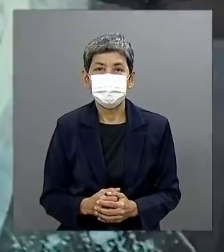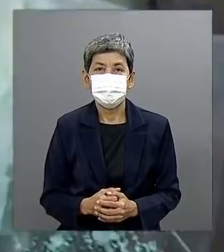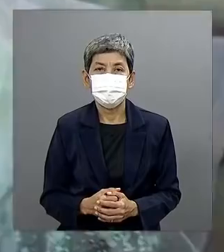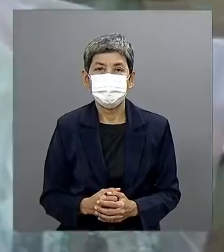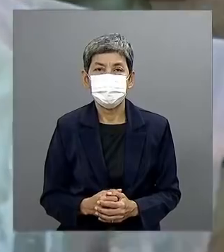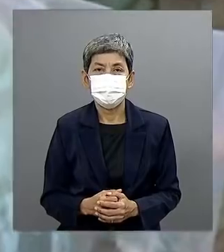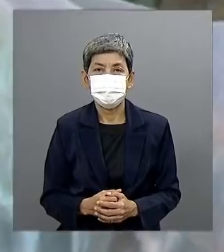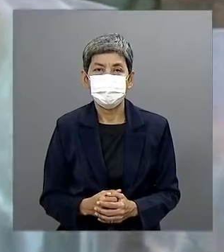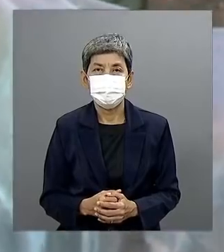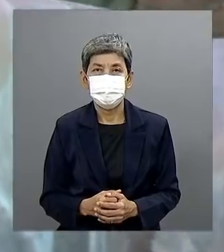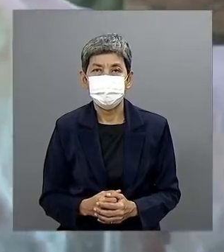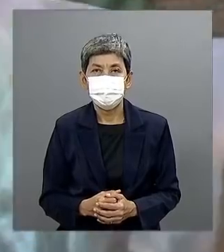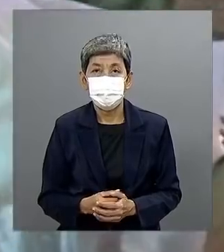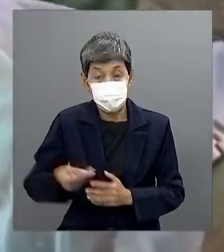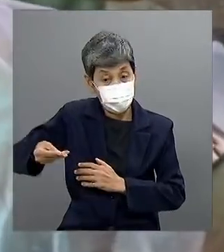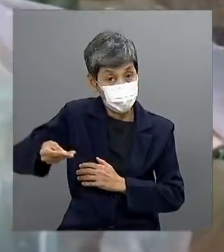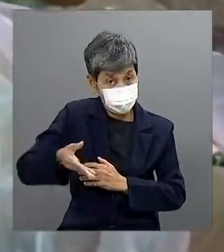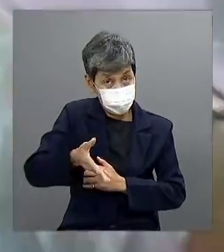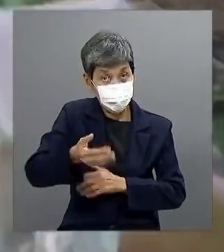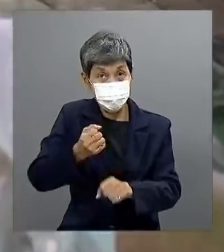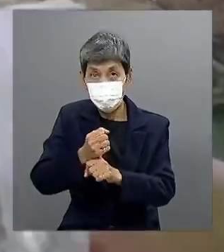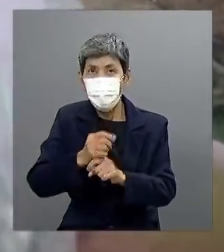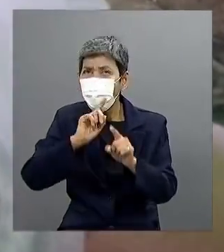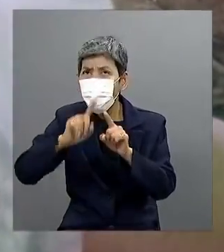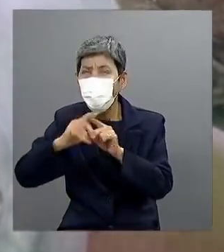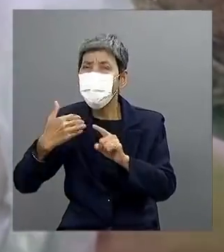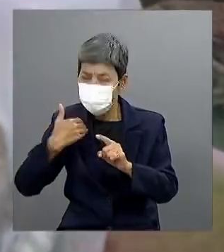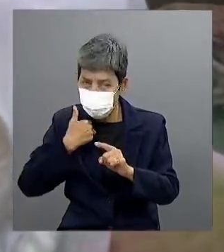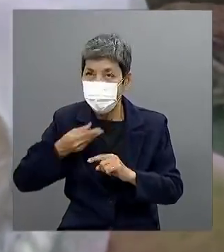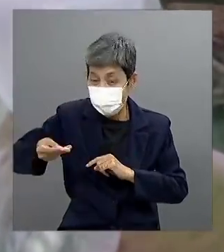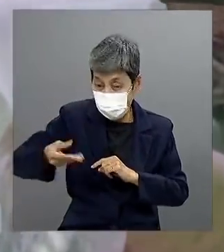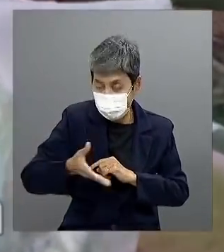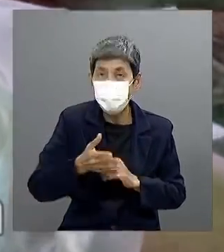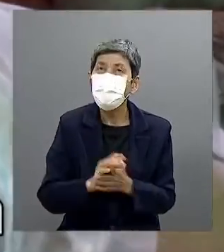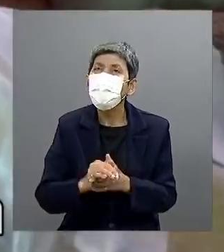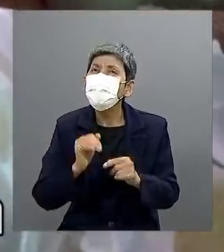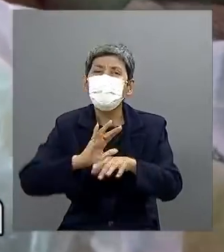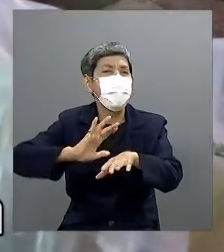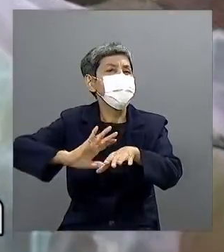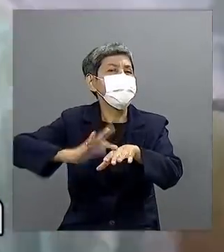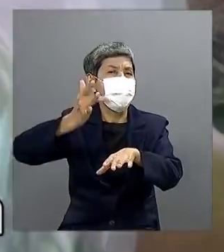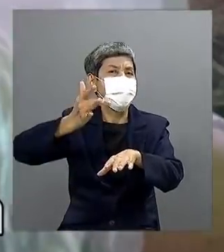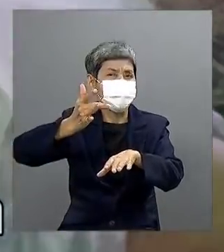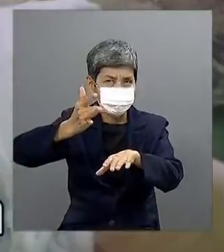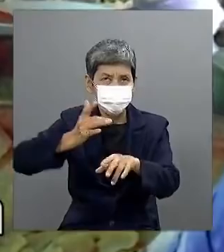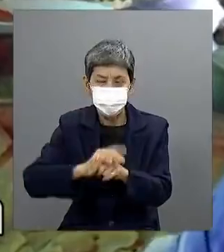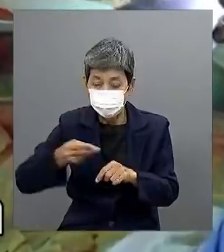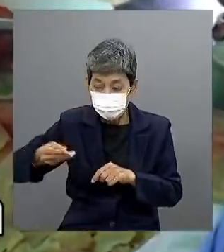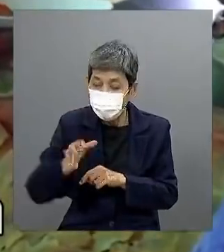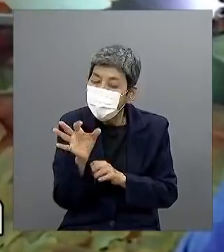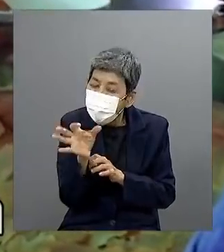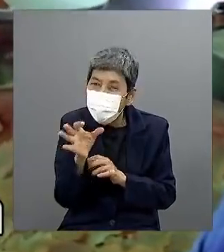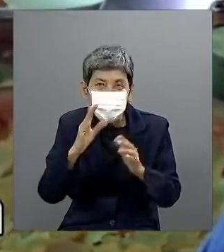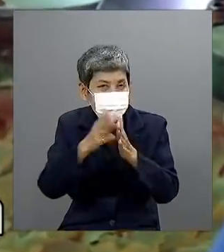ข้าวเก็บเราไม่ใช่มีรูปลักษณ์แบบเดียวนะคะเรามียังมีข้าวเก็บมันปูแบบธรรมชาติแล้วก็ข้าวเก็บมันปูแบบหลากสีเ